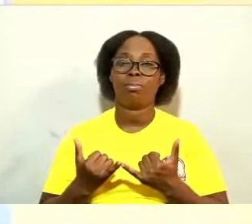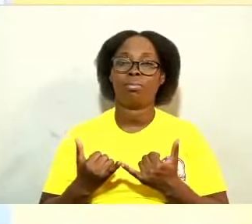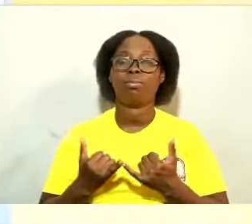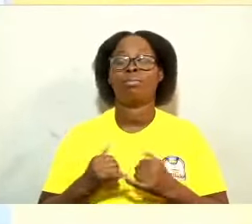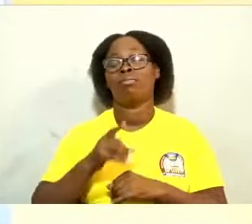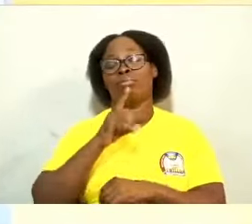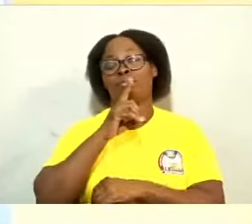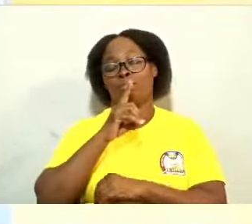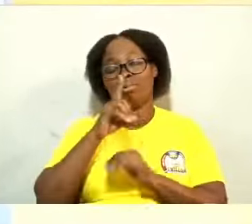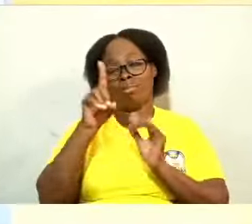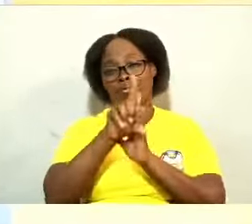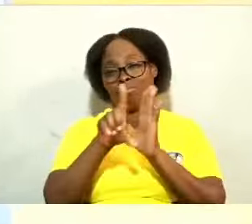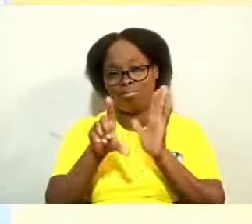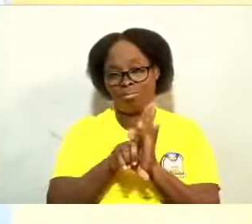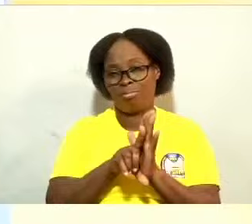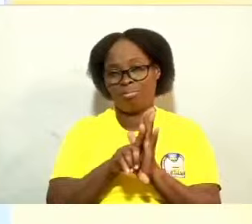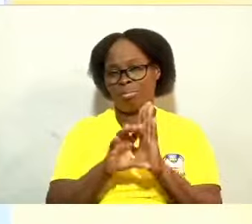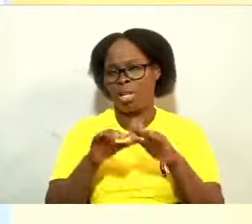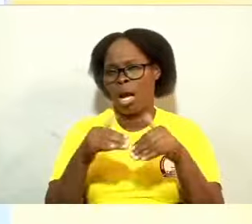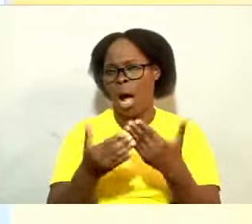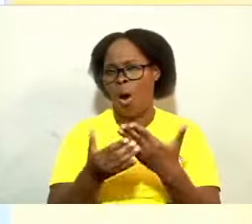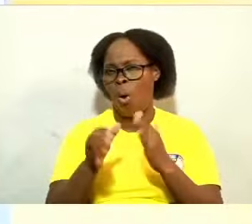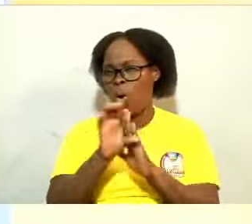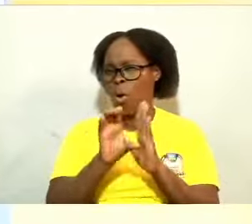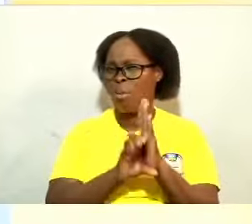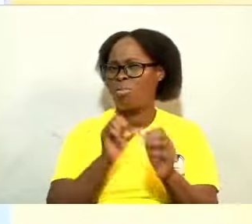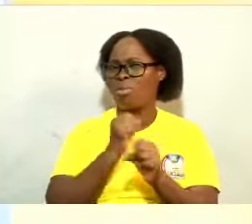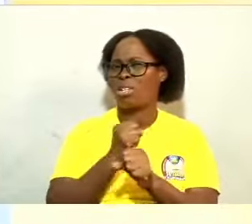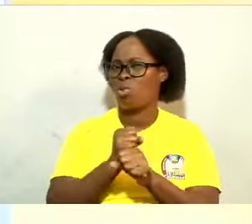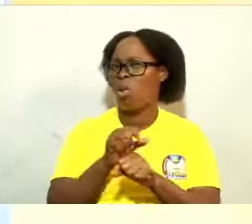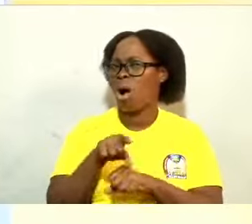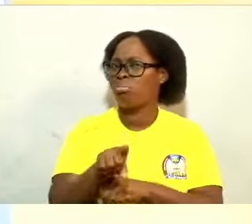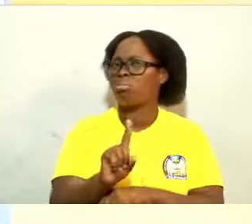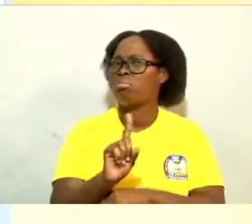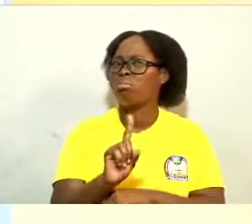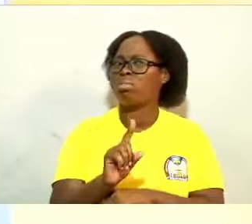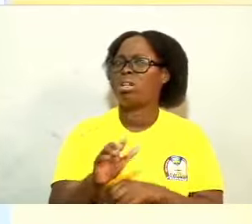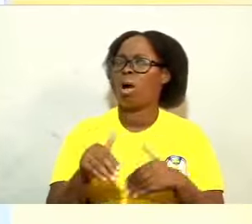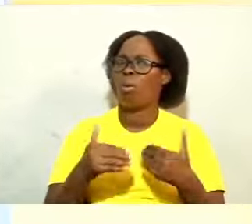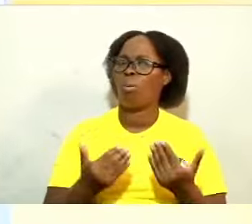amri zina kazi gani? Kazi yake ni ipi?